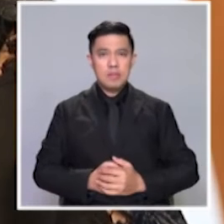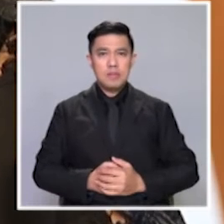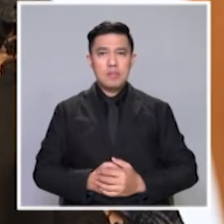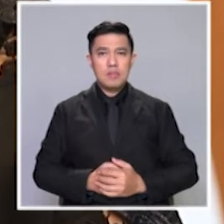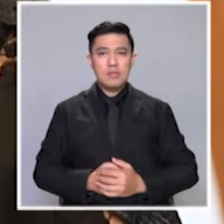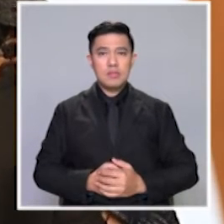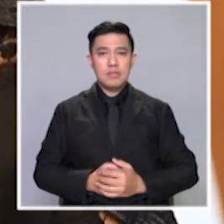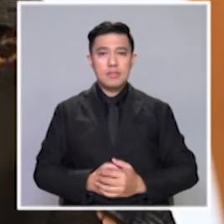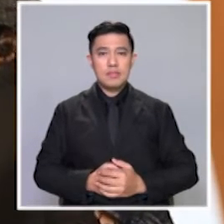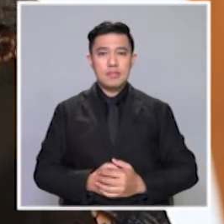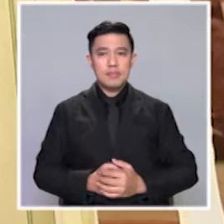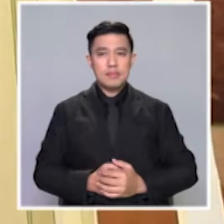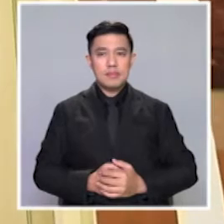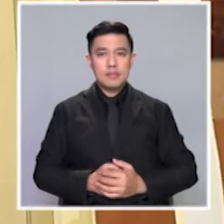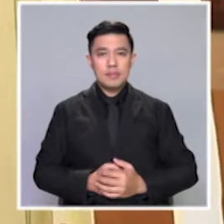ได้